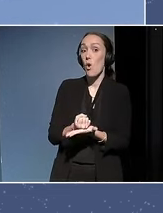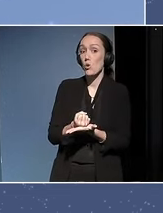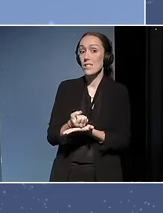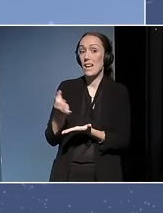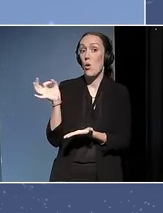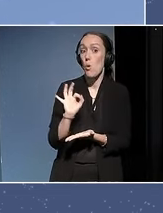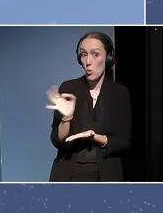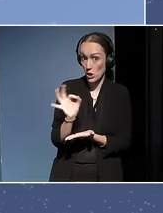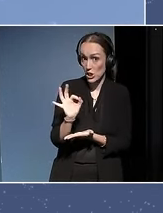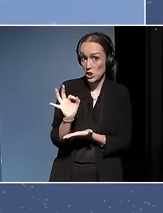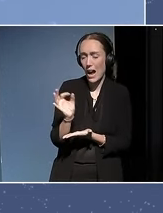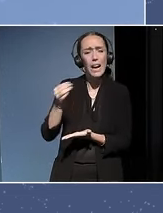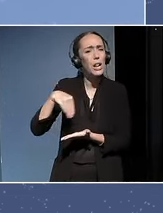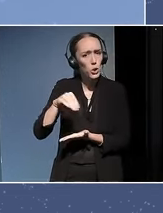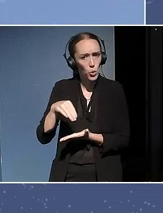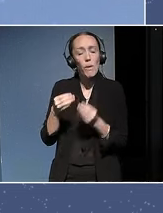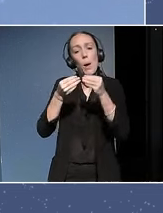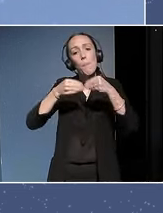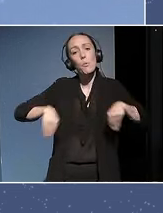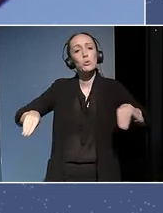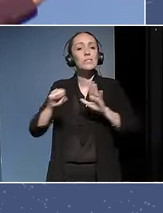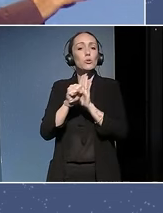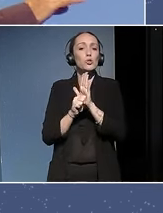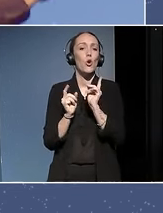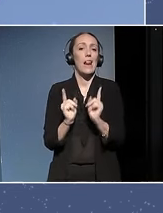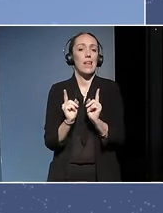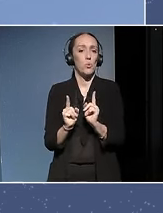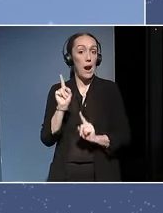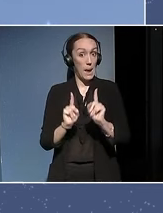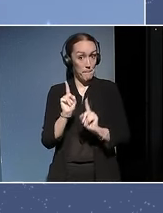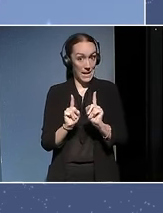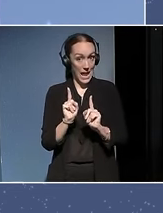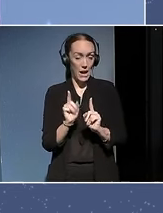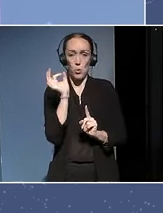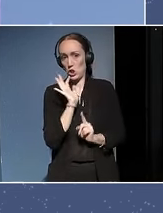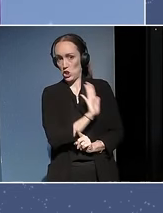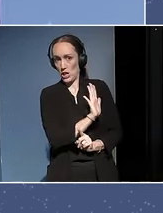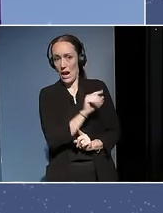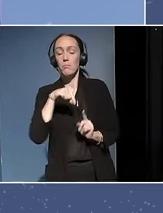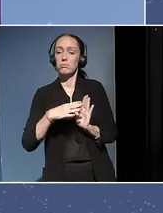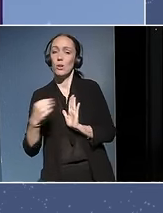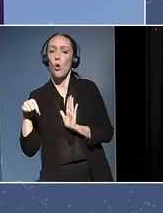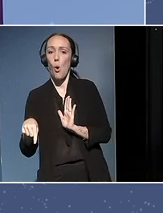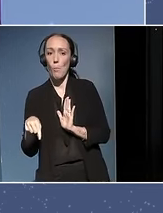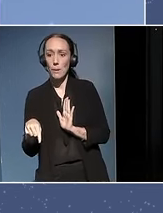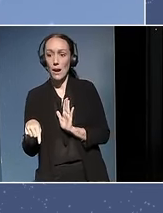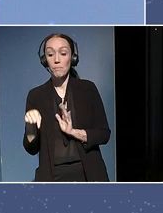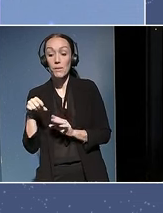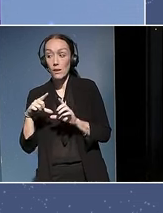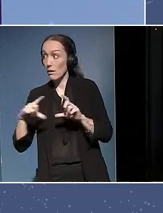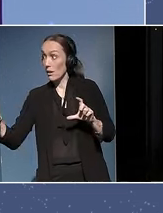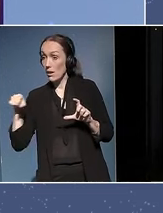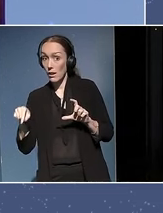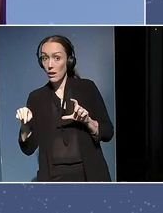museo di storia naturale di Milano Questo è un reperto cruciale perché ancora oggi è